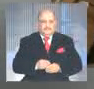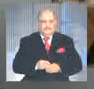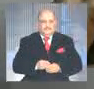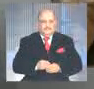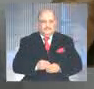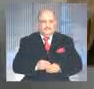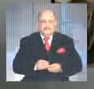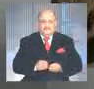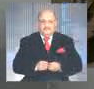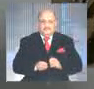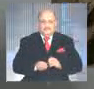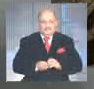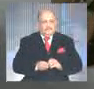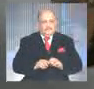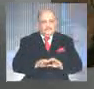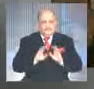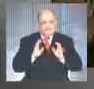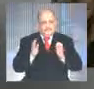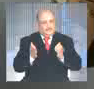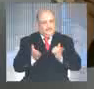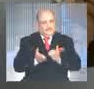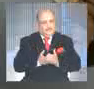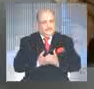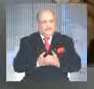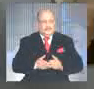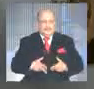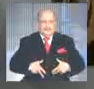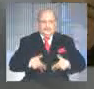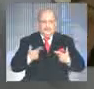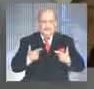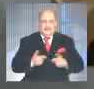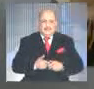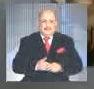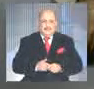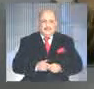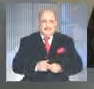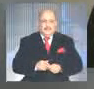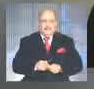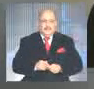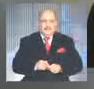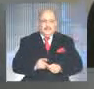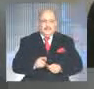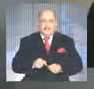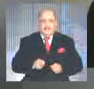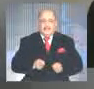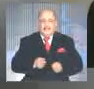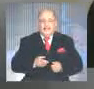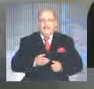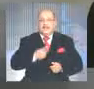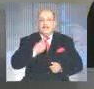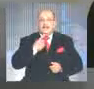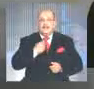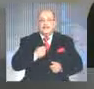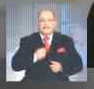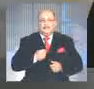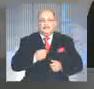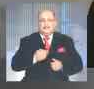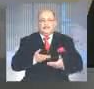فما حتى المعاق عنده اهتمامات في نفسه عنده تقدم هي عاملين لي هكا الكرني الابيض هكا